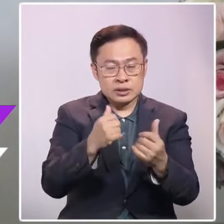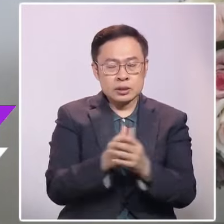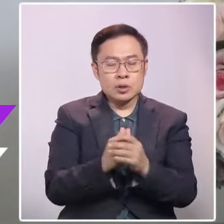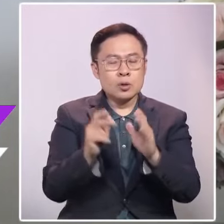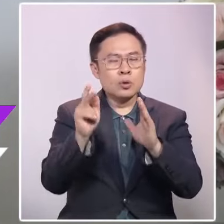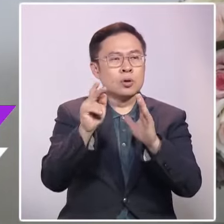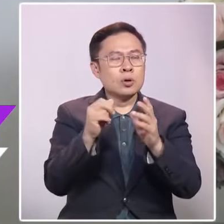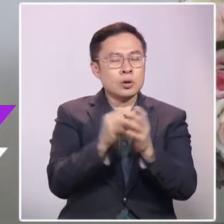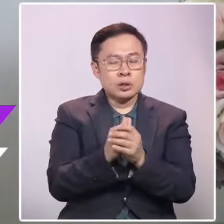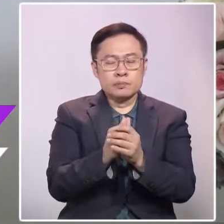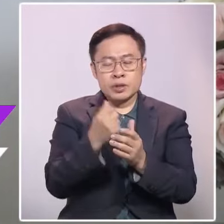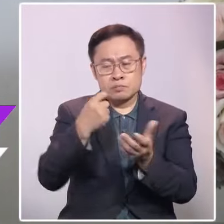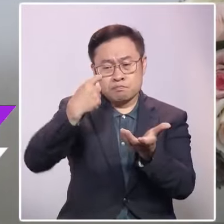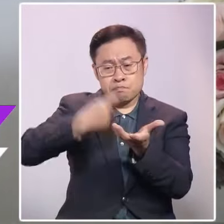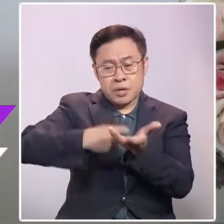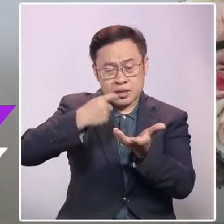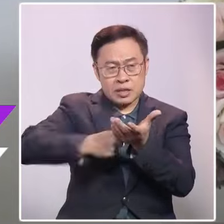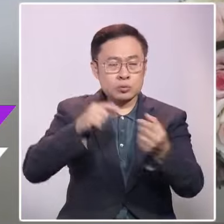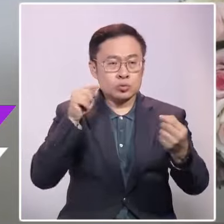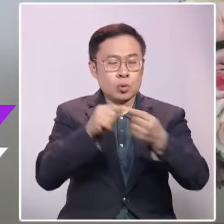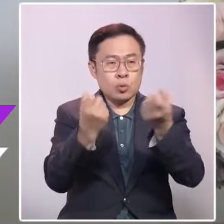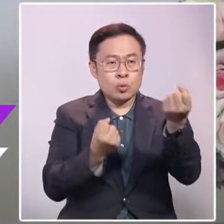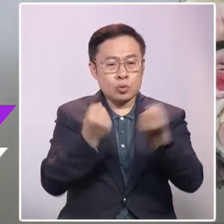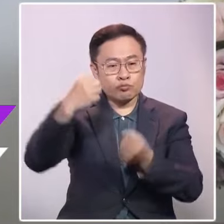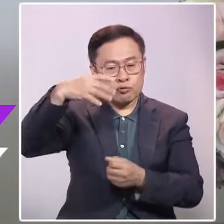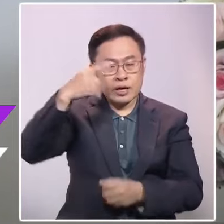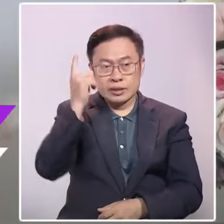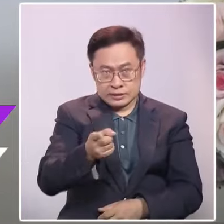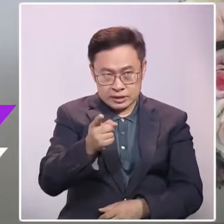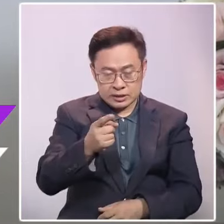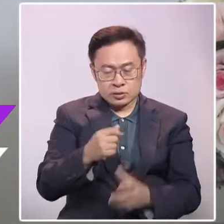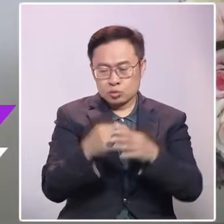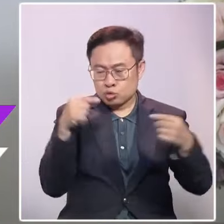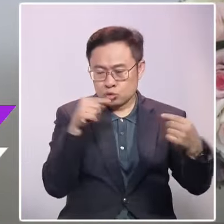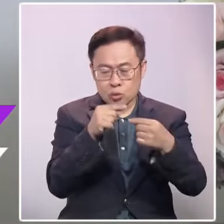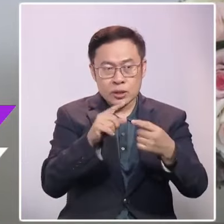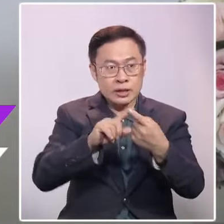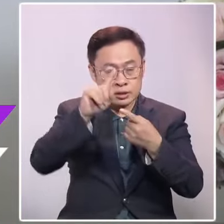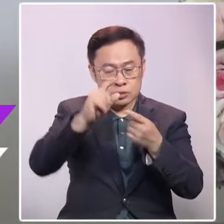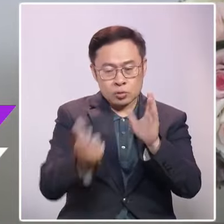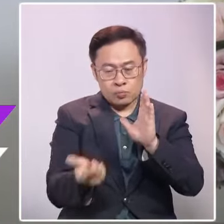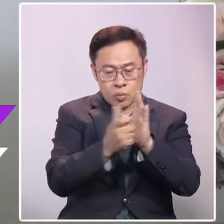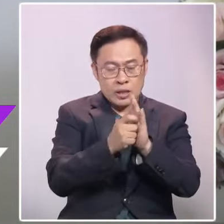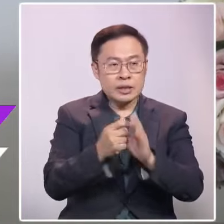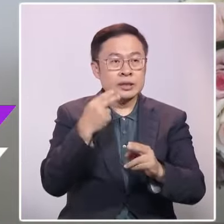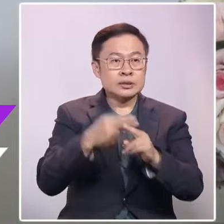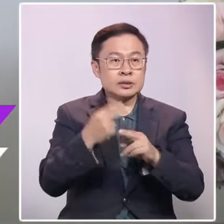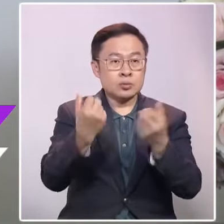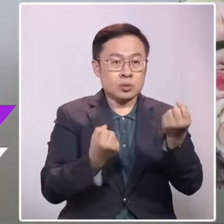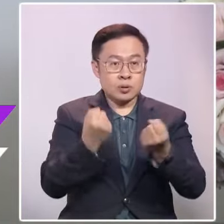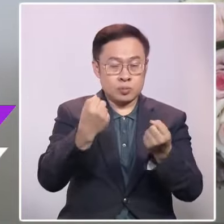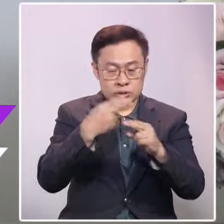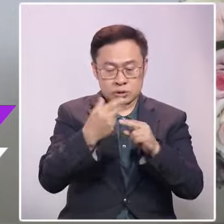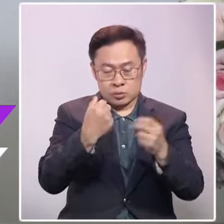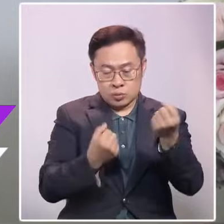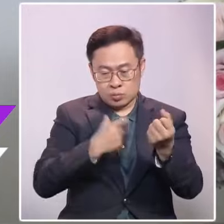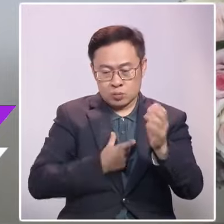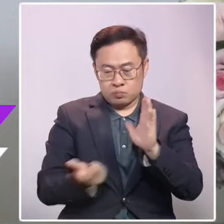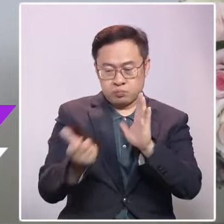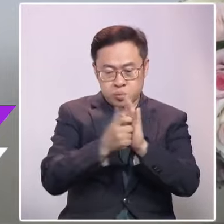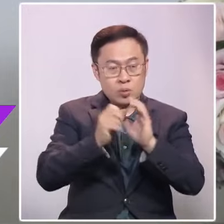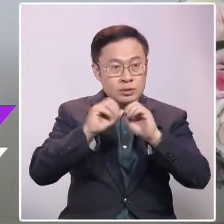ทำขึ้นมาเพื่อรถ EV โดยเฉพาะนะครับโดยมีจุดเด่น2ประการก็คือ 1. ต้องระบุชื่อผู้ขับขี่ไว้ในกรมประทันอย่างชัดเจ